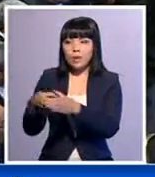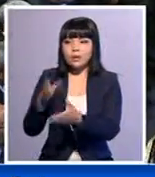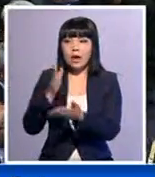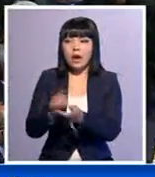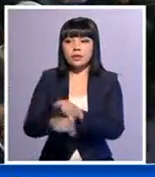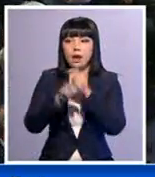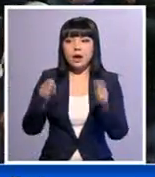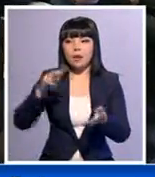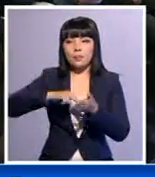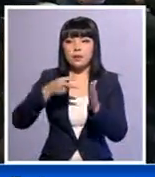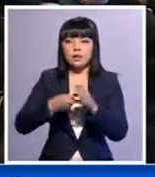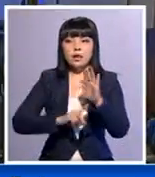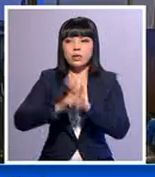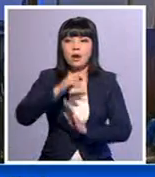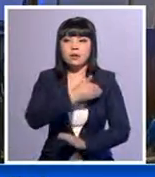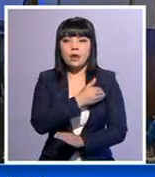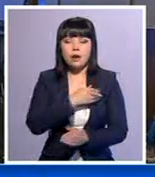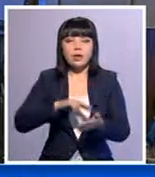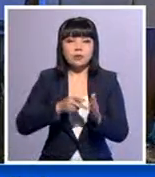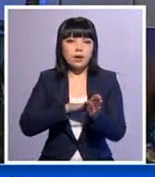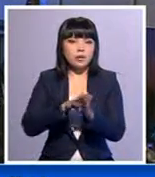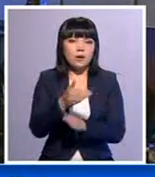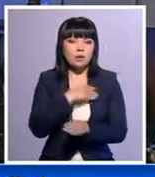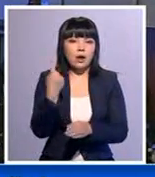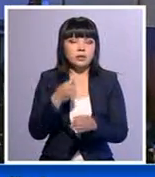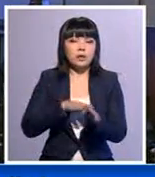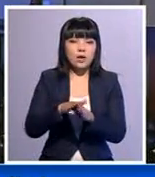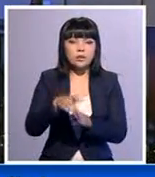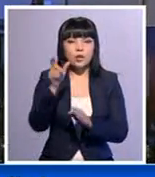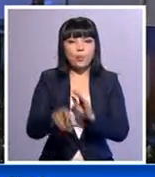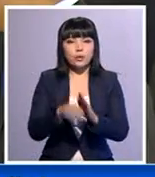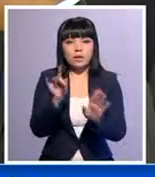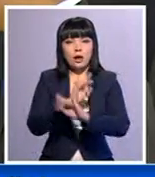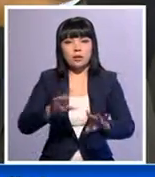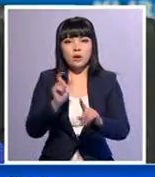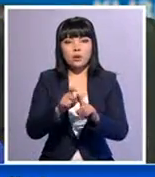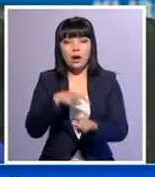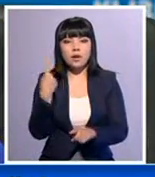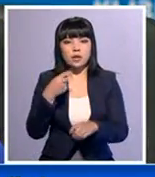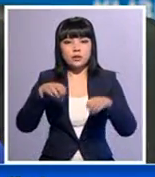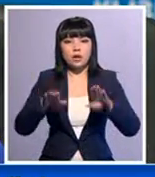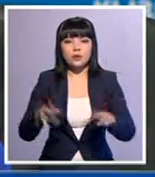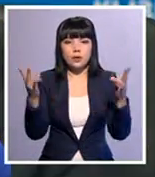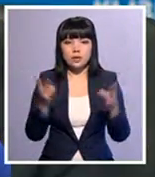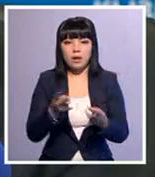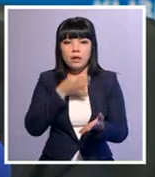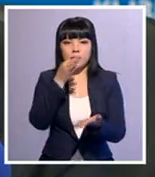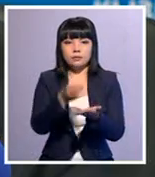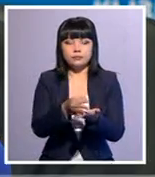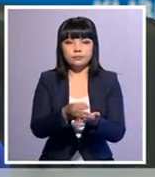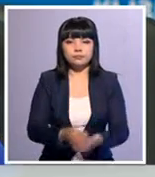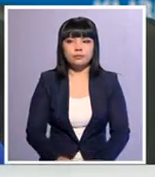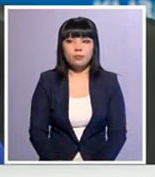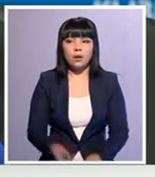айтқанда, экономикалық одақ қай жағынан болсын тиімді деп түйіндеді сөзін депутаттар. Мына Евразиялық экономикалық